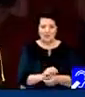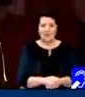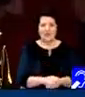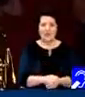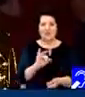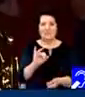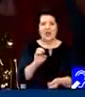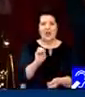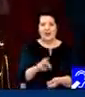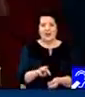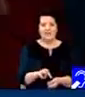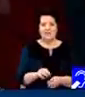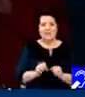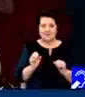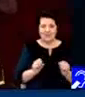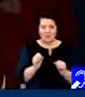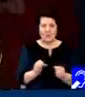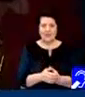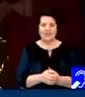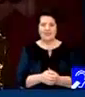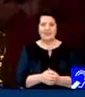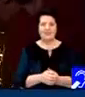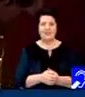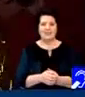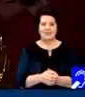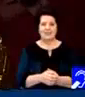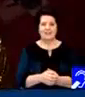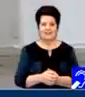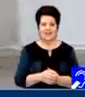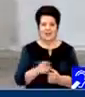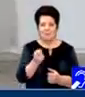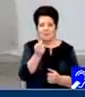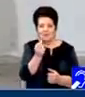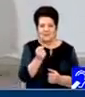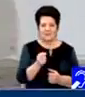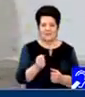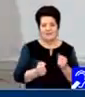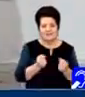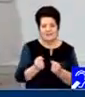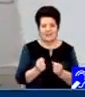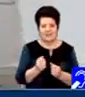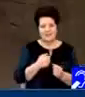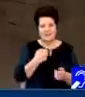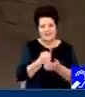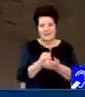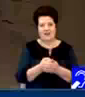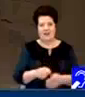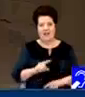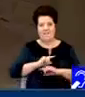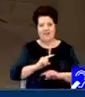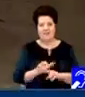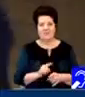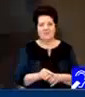și am străduit să scad puțin din tempo ca să ajung cu bine la finish. Când ai ceva ce